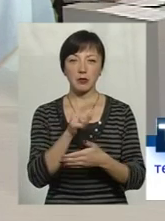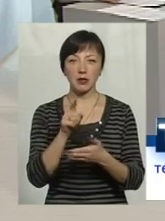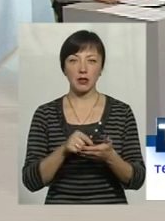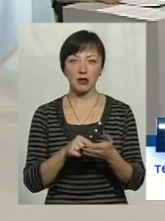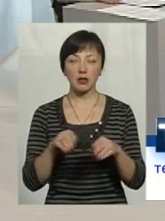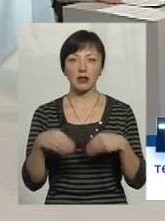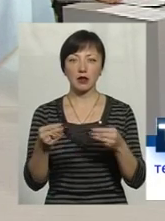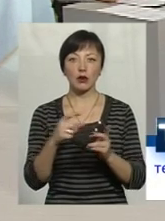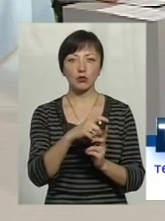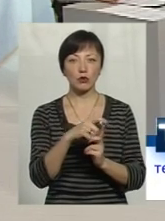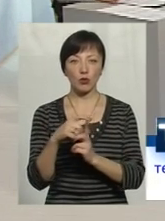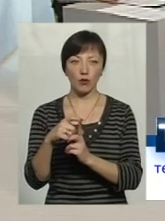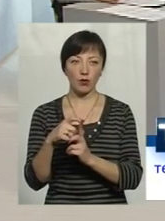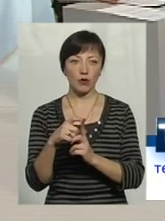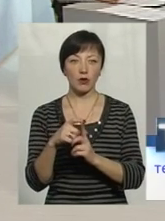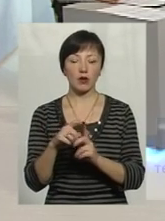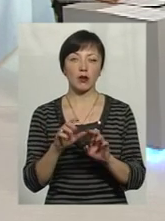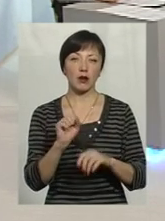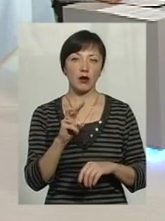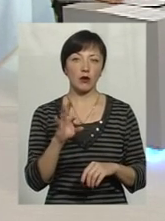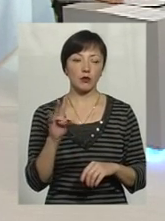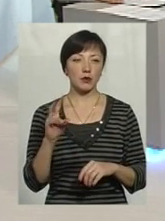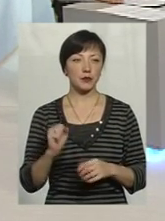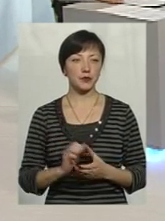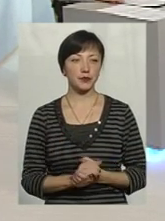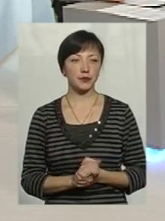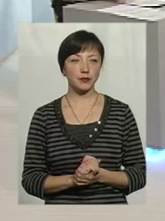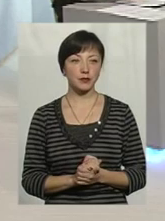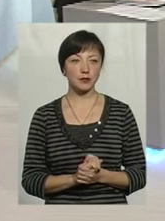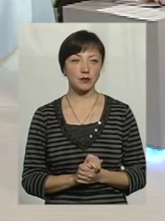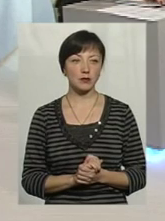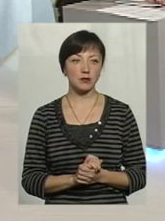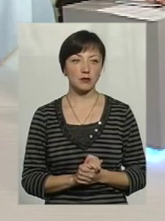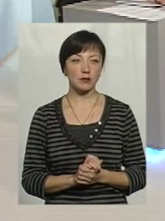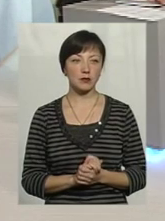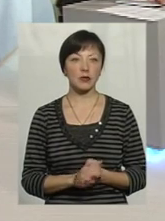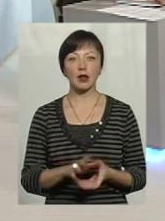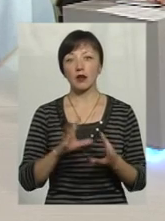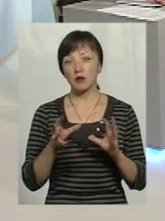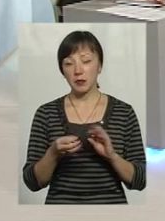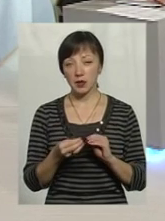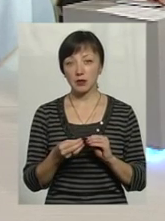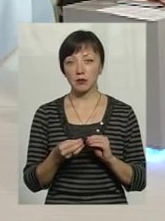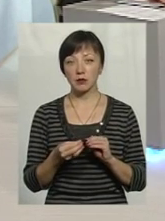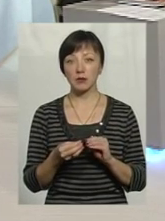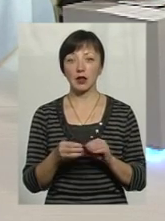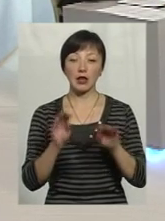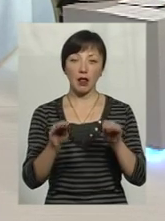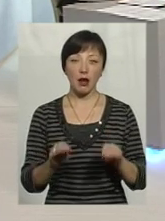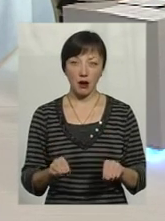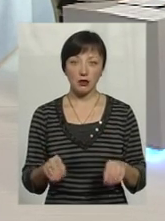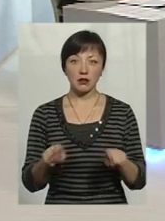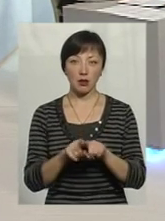А далі надаю слово пані Альоні. Так? На вас закінчу. Ну, в принципі, якби декларацію ми